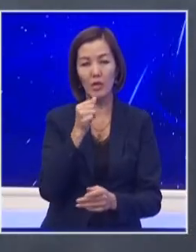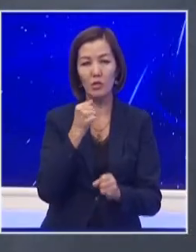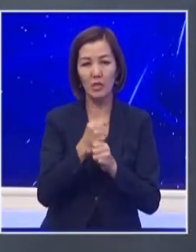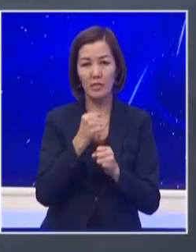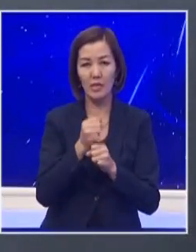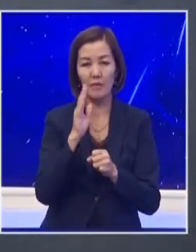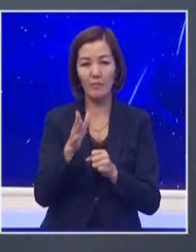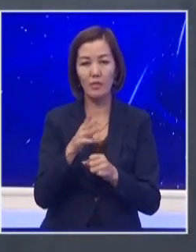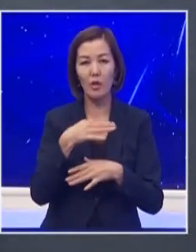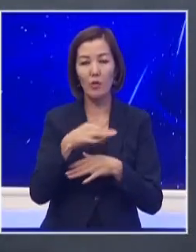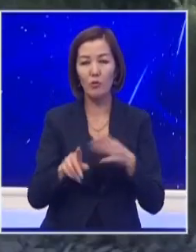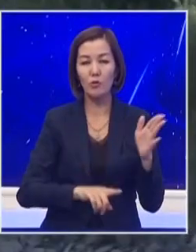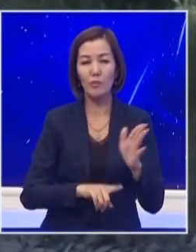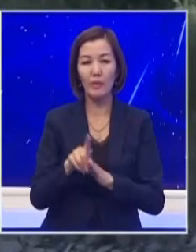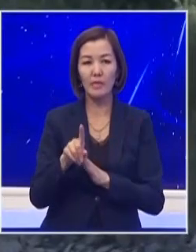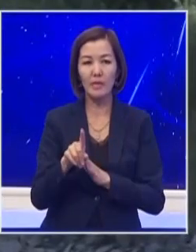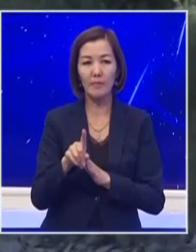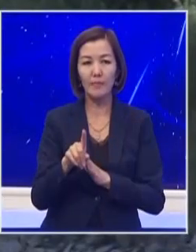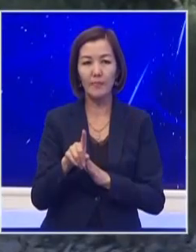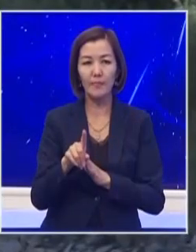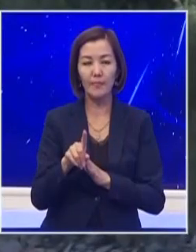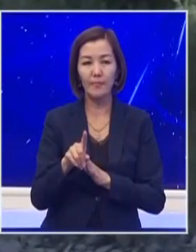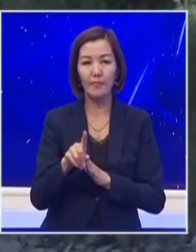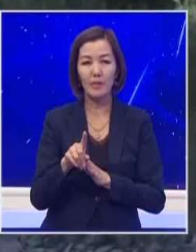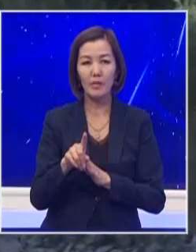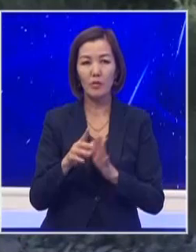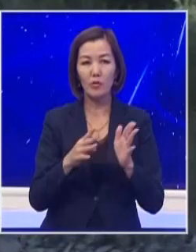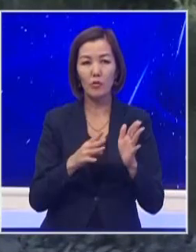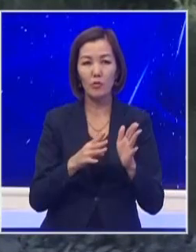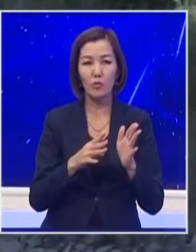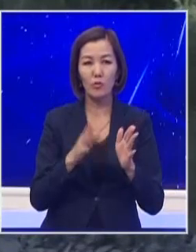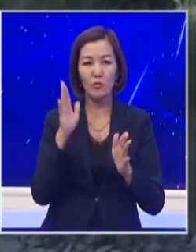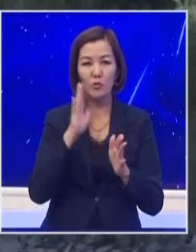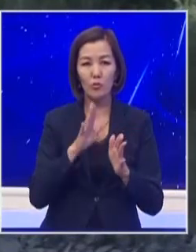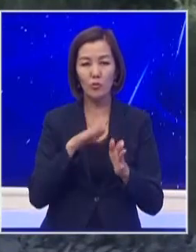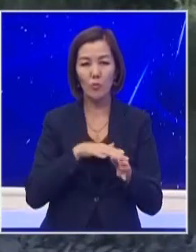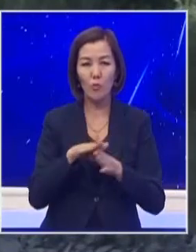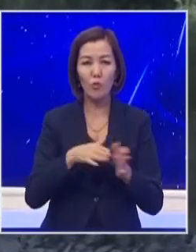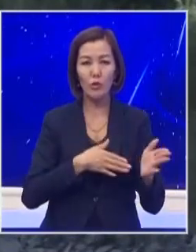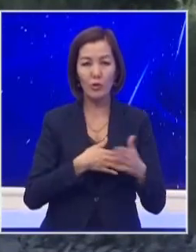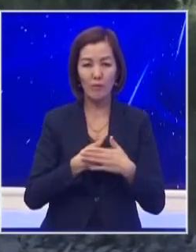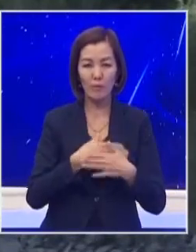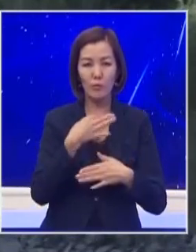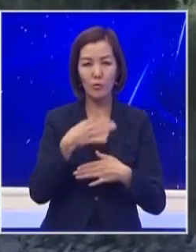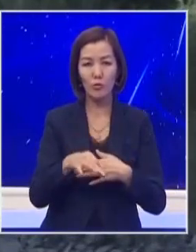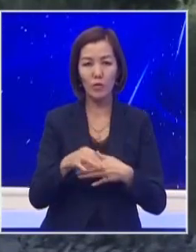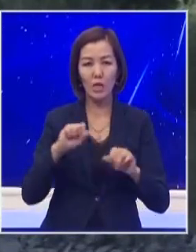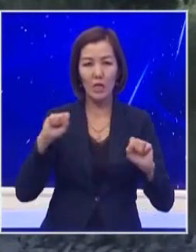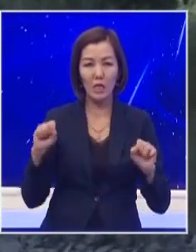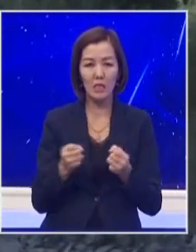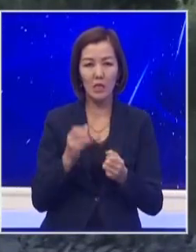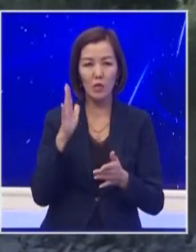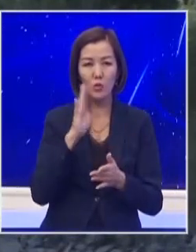мысалы мынау күзден бастап қазір вегетациялық кезеңі бітеді, толығымен су қойманы жабамыз. Күзде қыста келетін суымыз